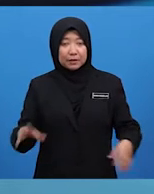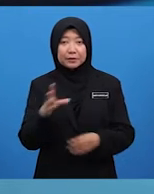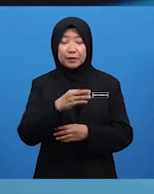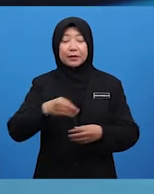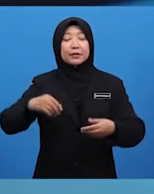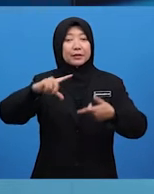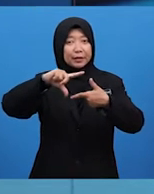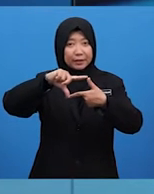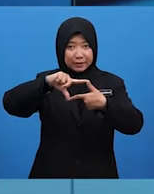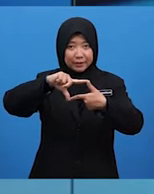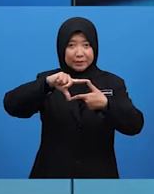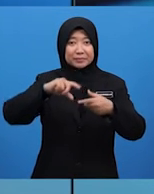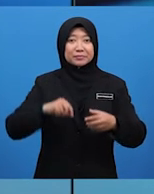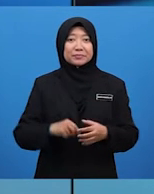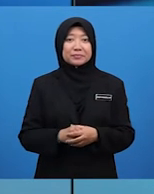kekek.